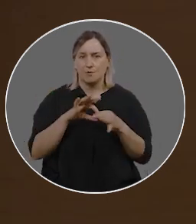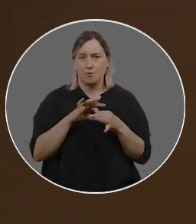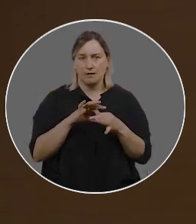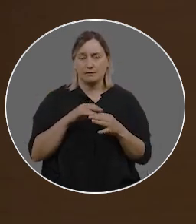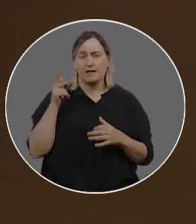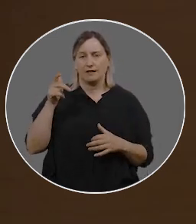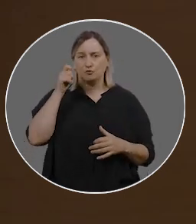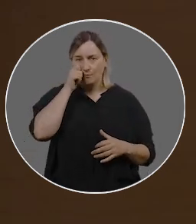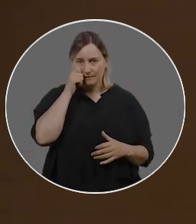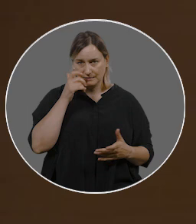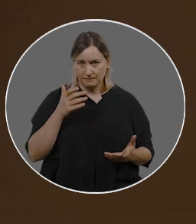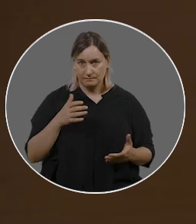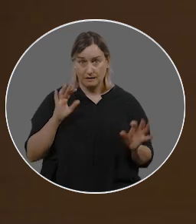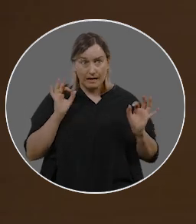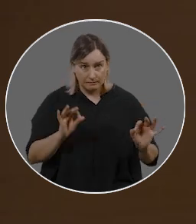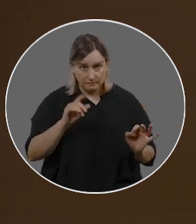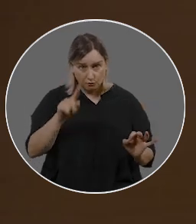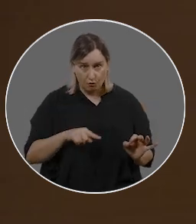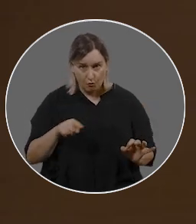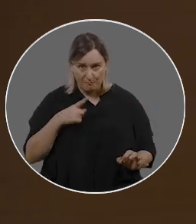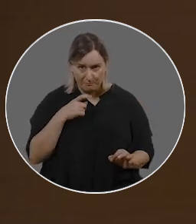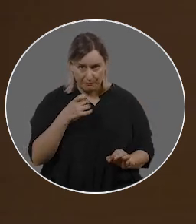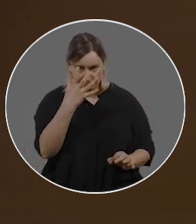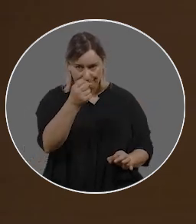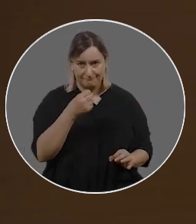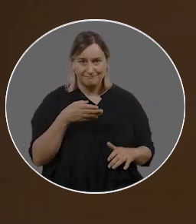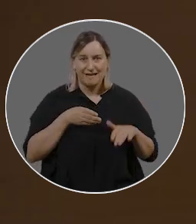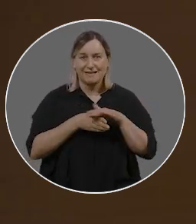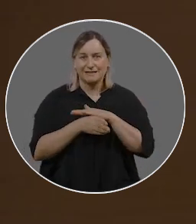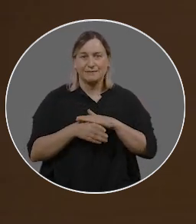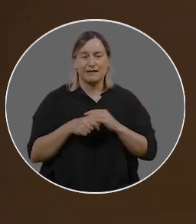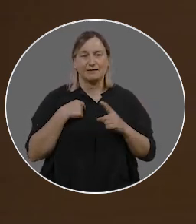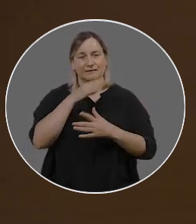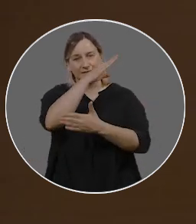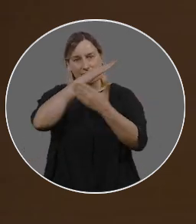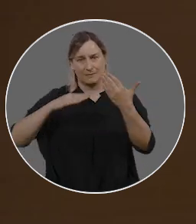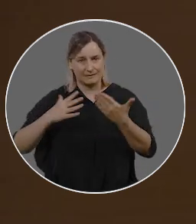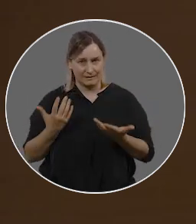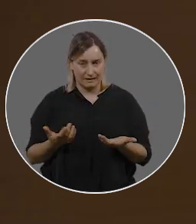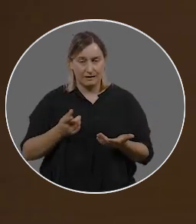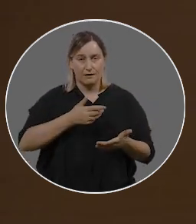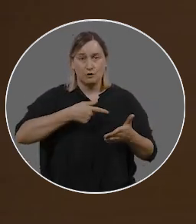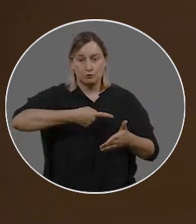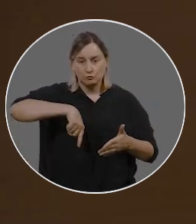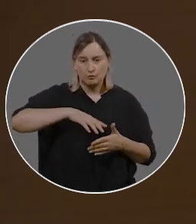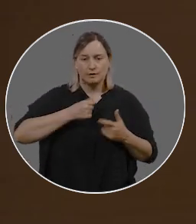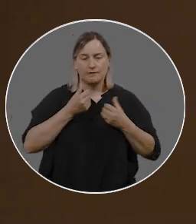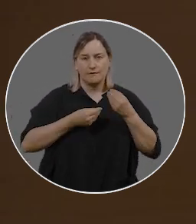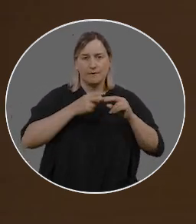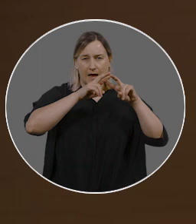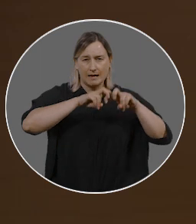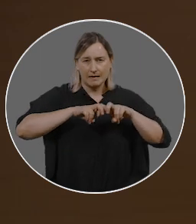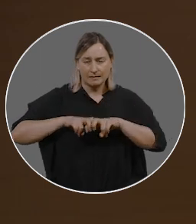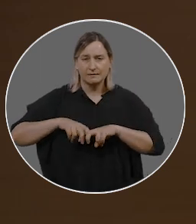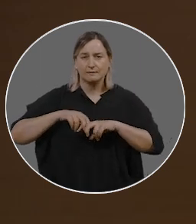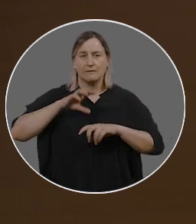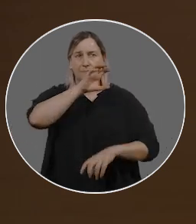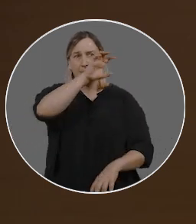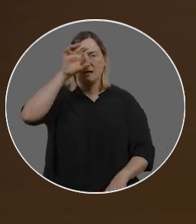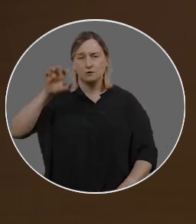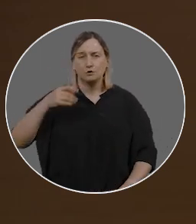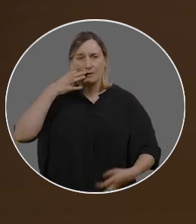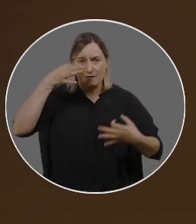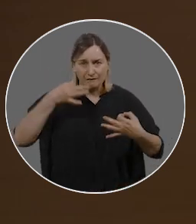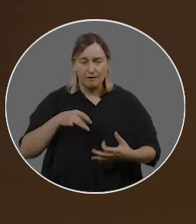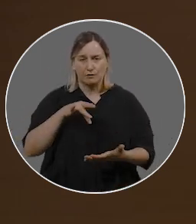drets humans. És així? Perquè entenem l'accessibilitat que és transversal. Llavors estem fent aquesta anàlisi en diversos països per